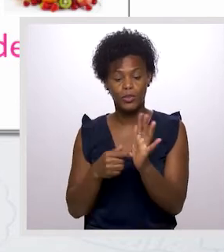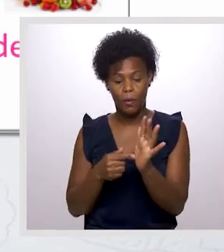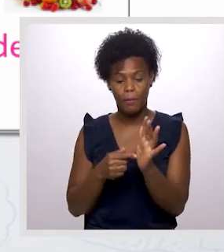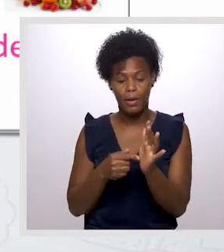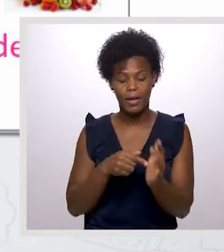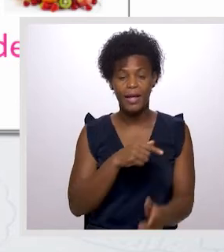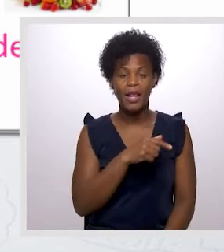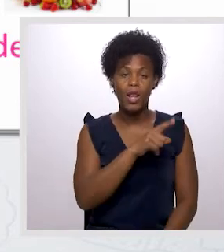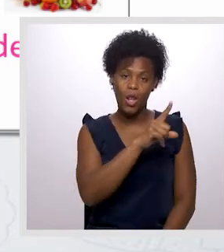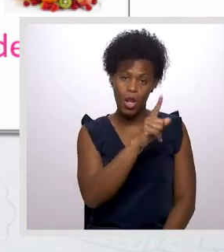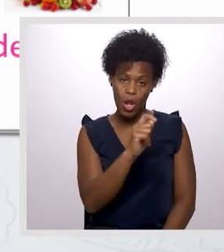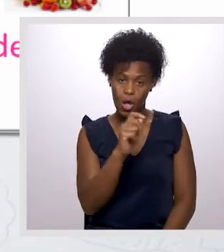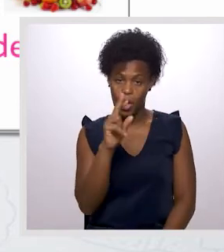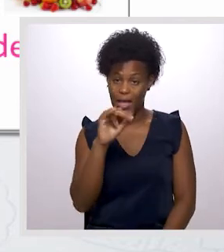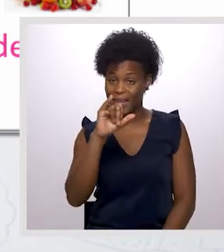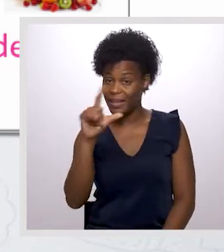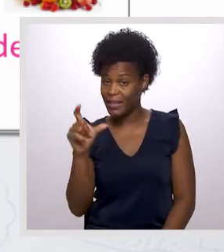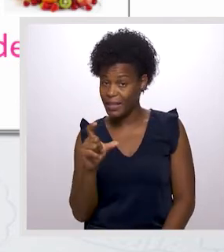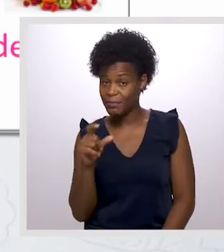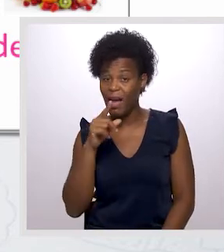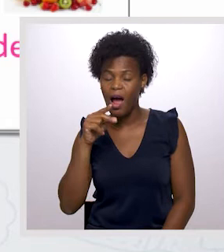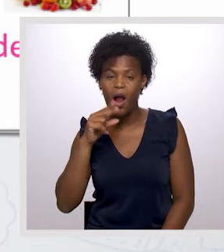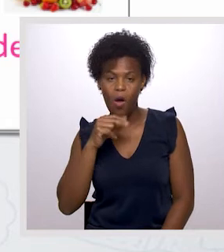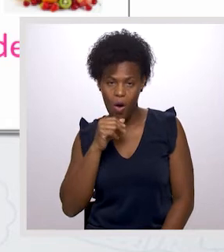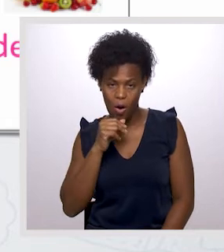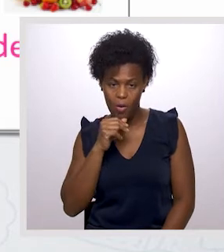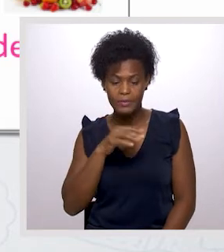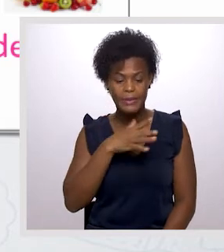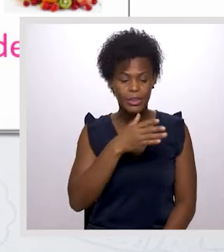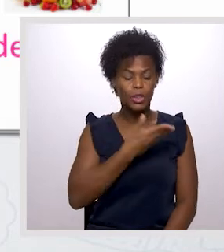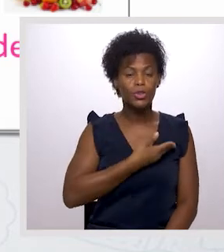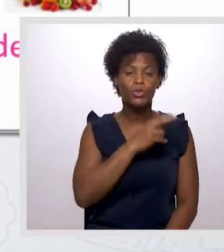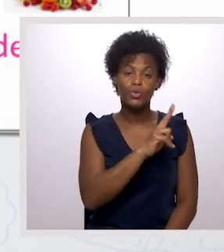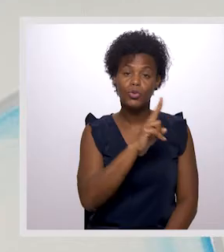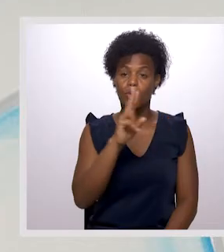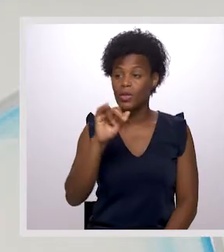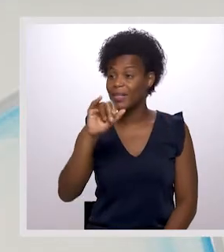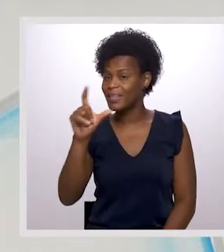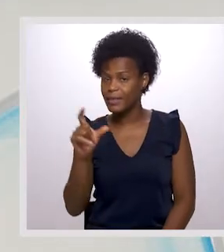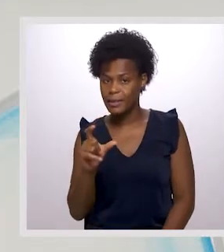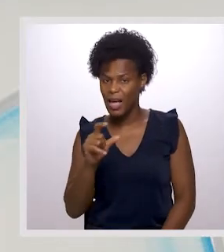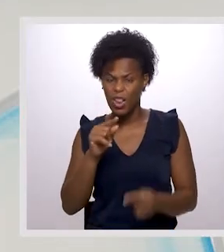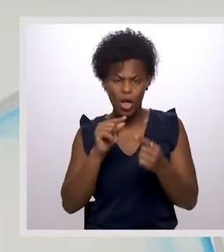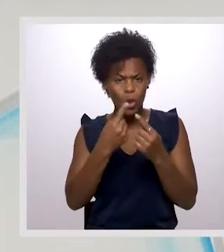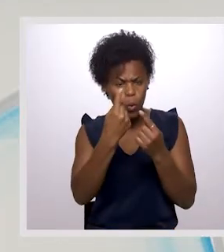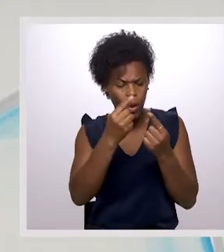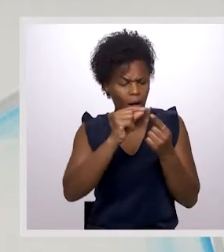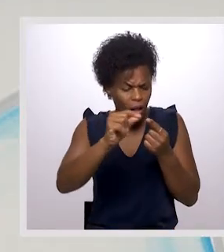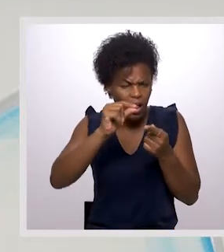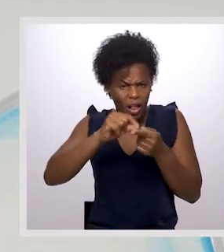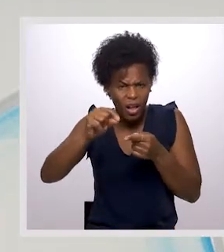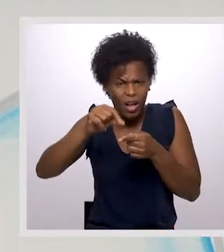riz. Je dis c'est du riz. O arroz. Nós não contamos os grãos de arroz, n'est-ce